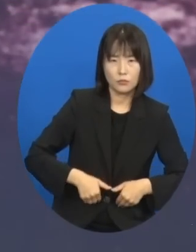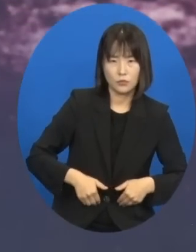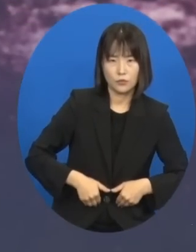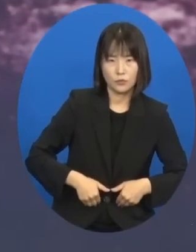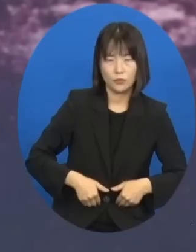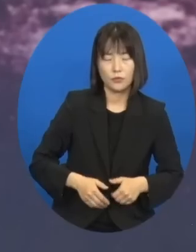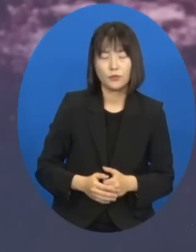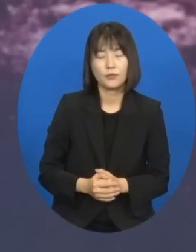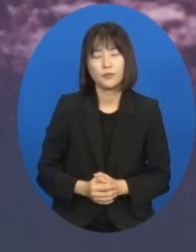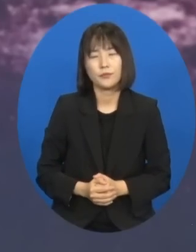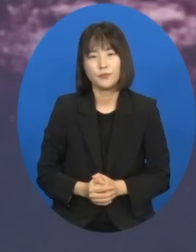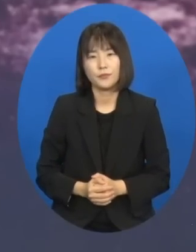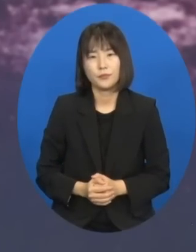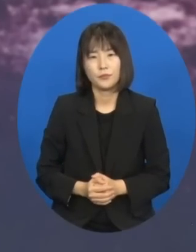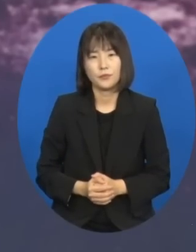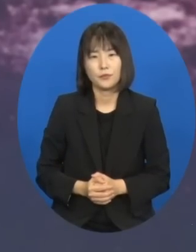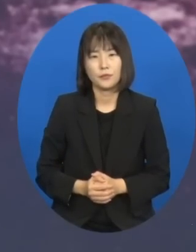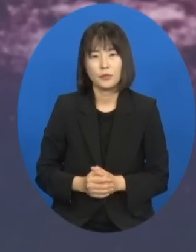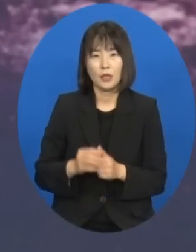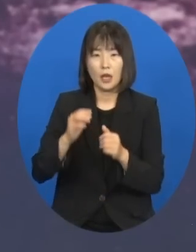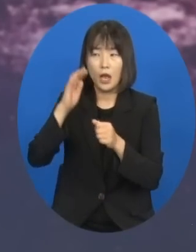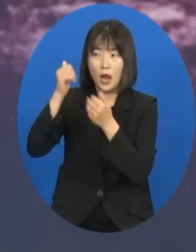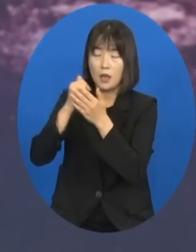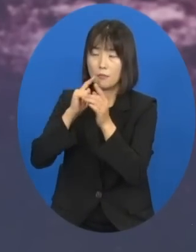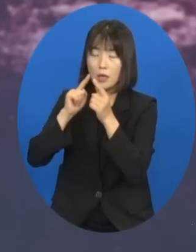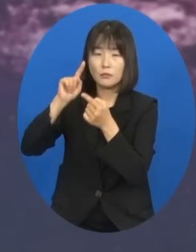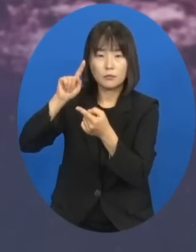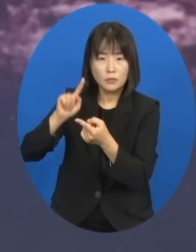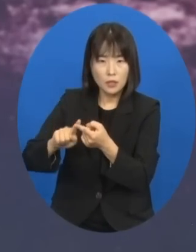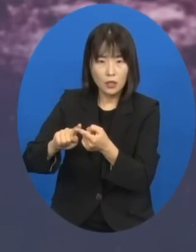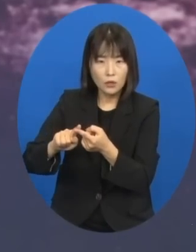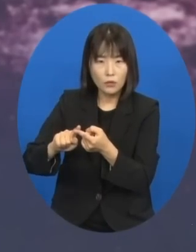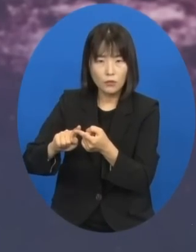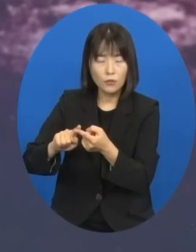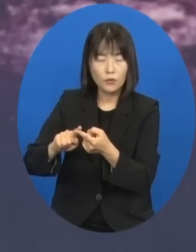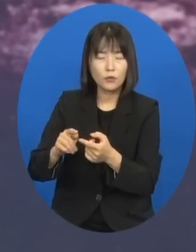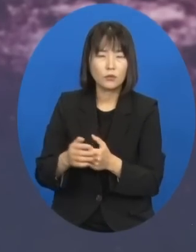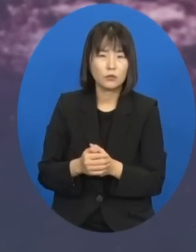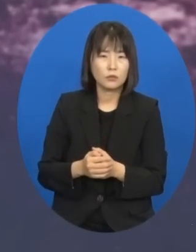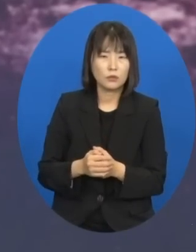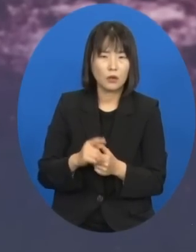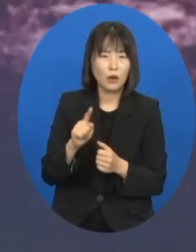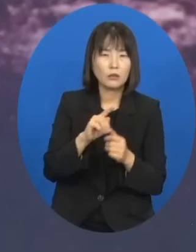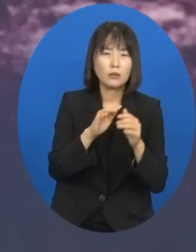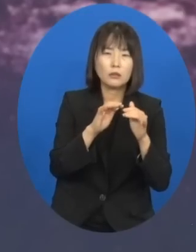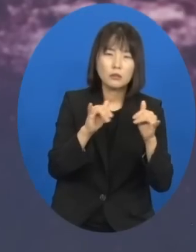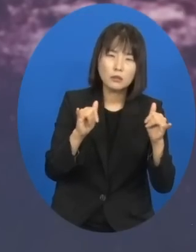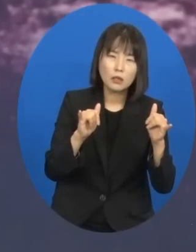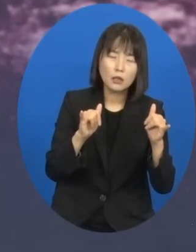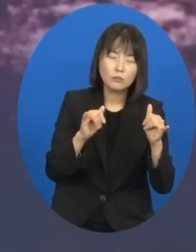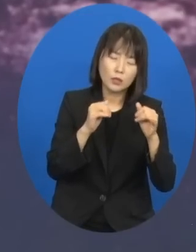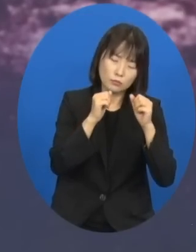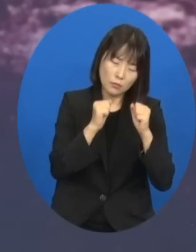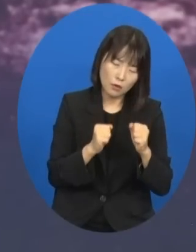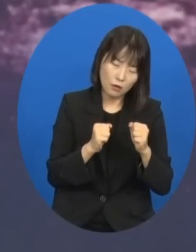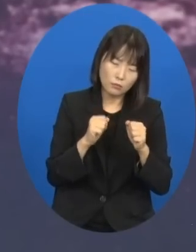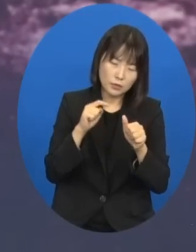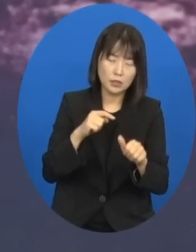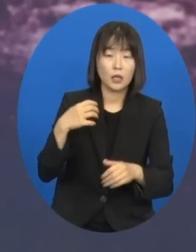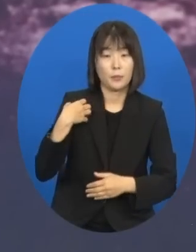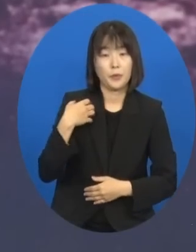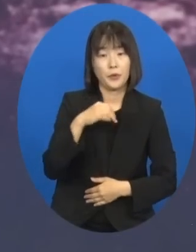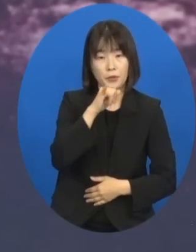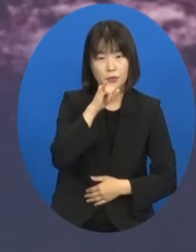있습니다. 근데 말씀 그대로 누군가에게는 또한 머물러 있는 사명이 있어요.